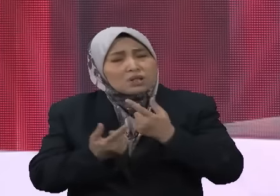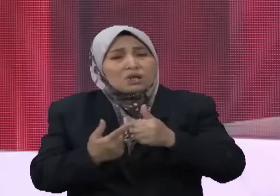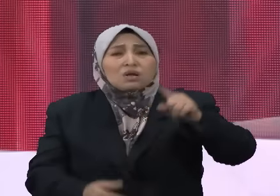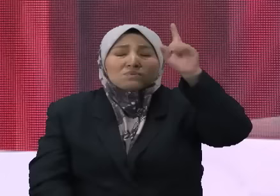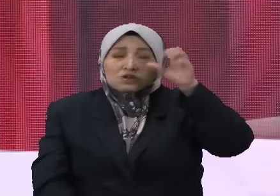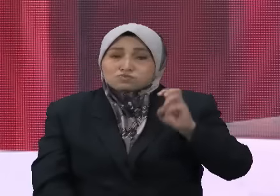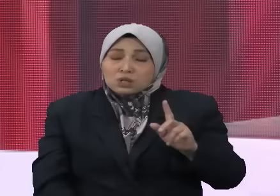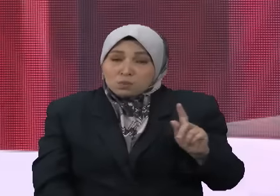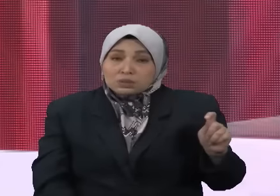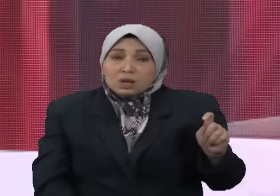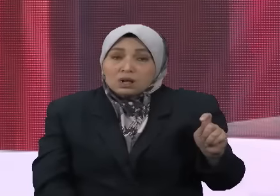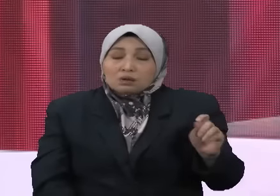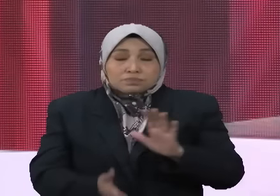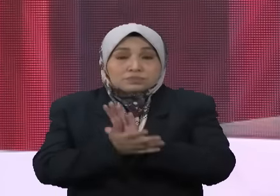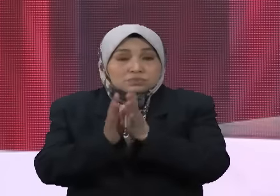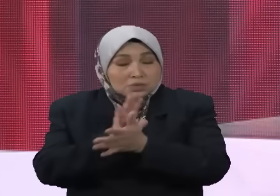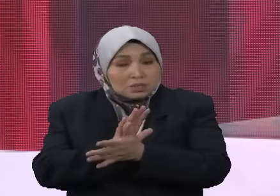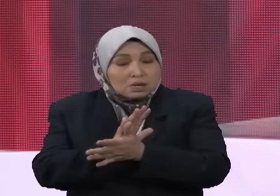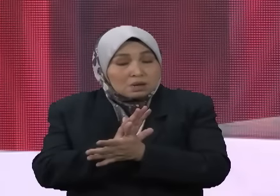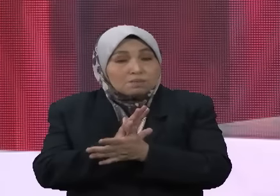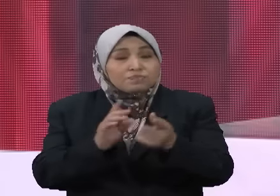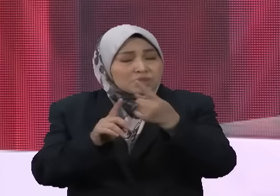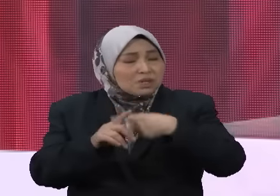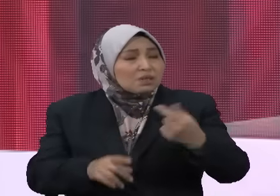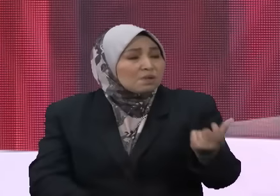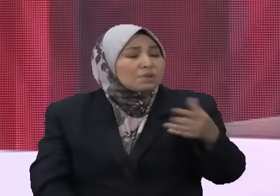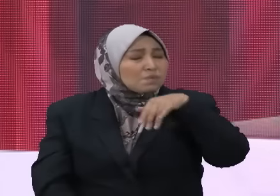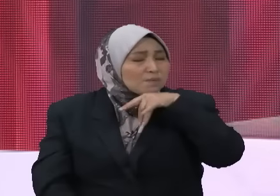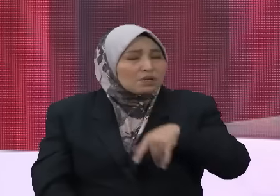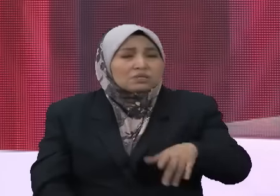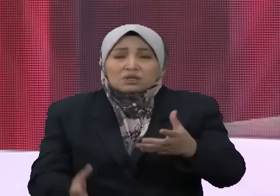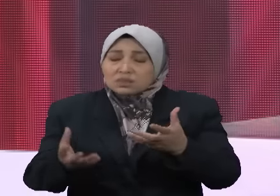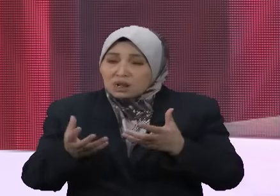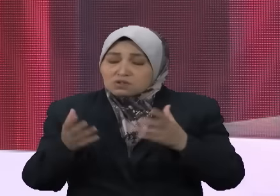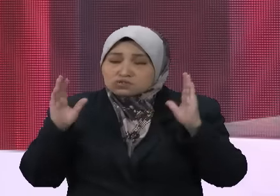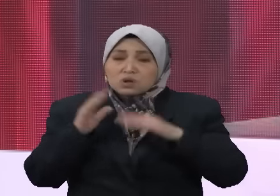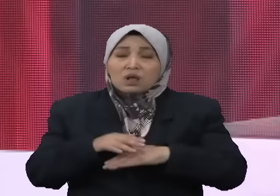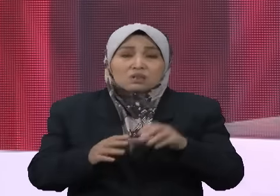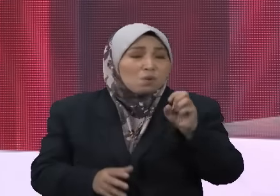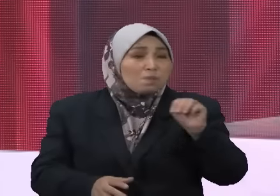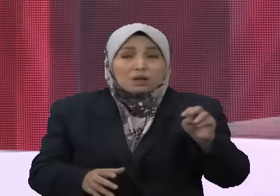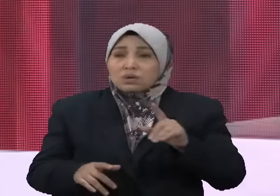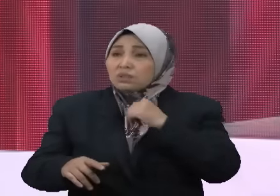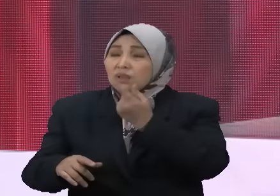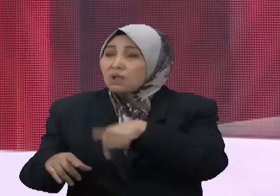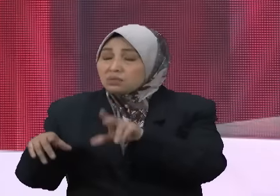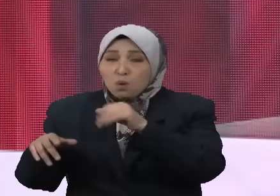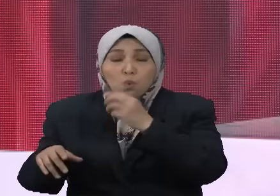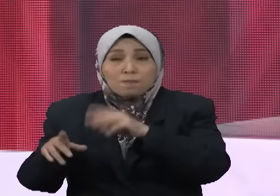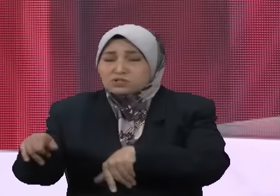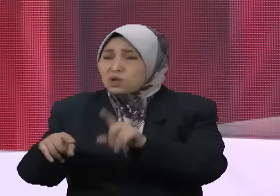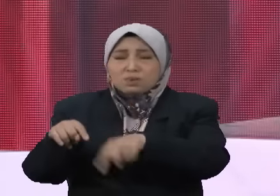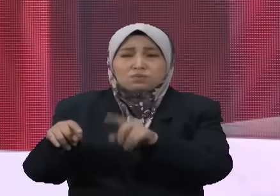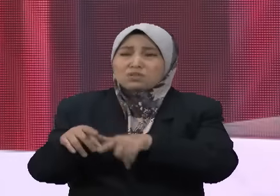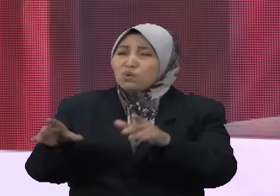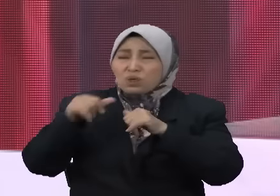Subhanahu waala jadi ketika mana Nabi sallallahuaihi wasallam H hendakhendak solat Umar IBN Khattab melarang kan dia boleilah